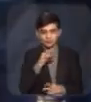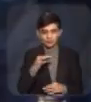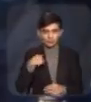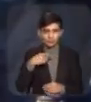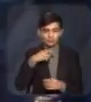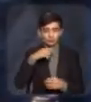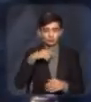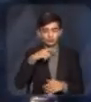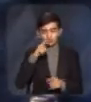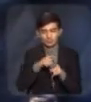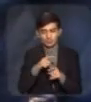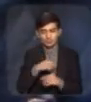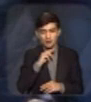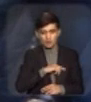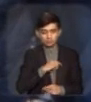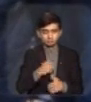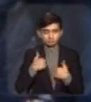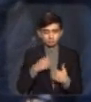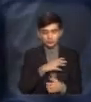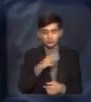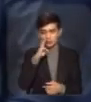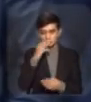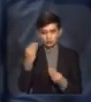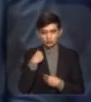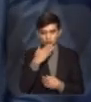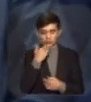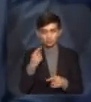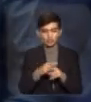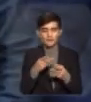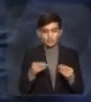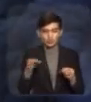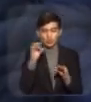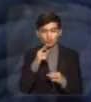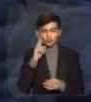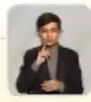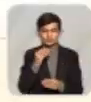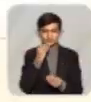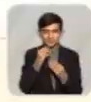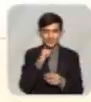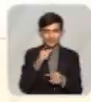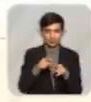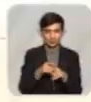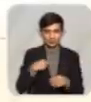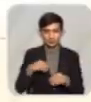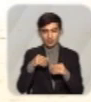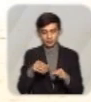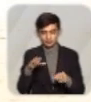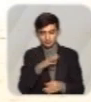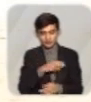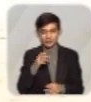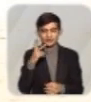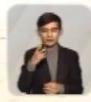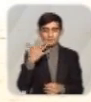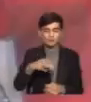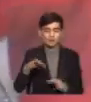ақысын ала алмай жүргендерін айтады. Сөздерінше ерте көктемде қарызға батып жүріп, тәтті түбірдің тұқымын сатып алып еккен екен. Кейін 250-ге